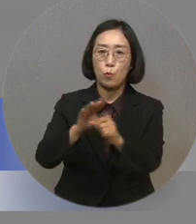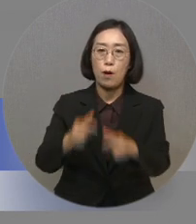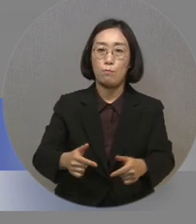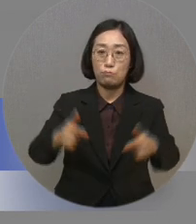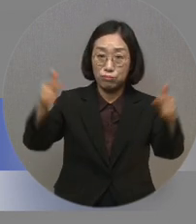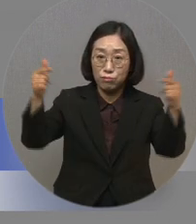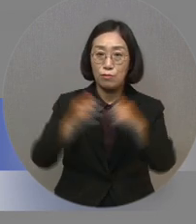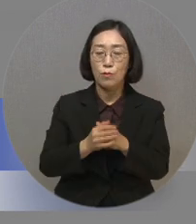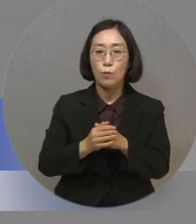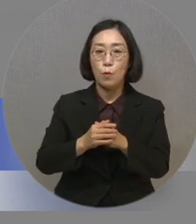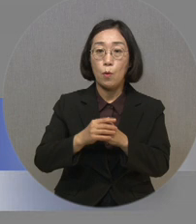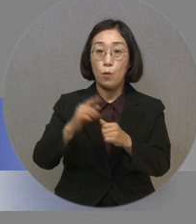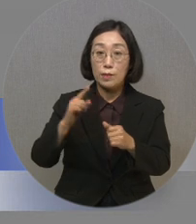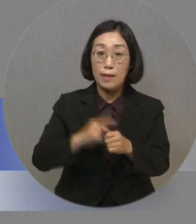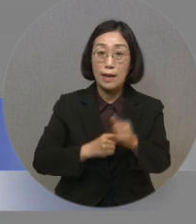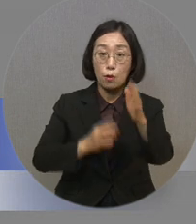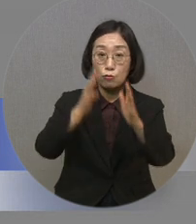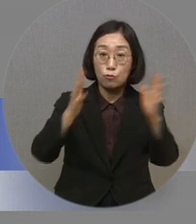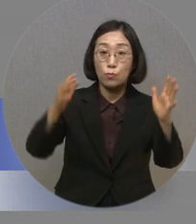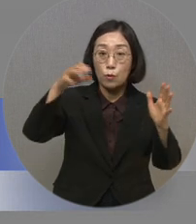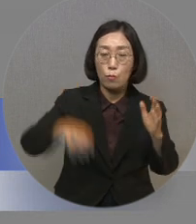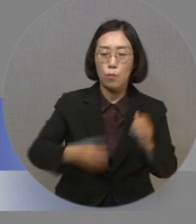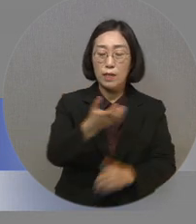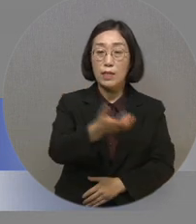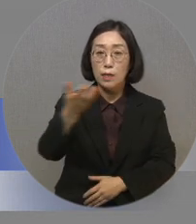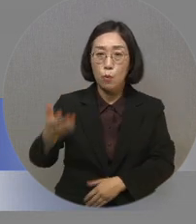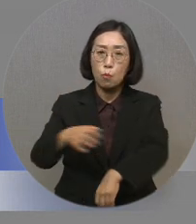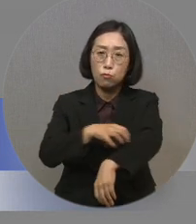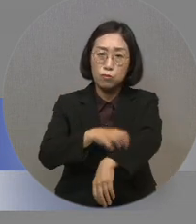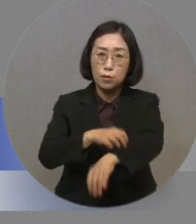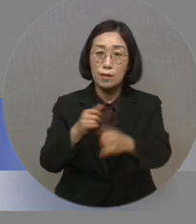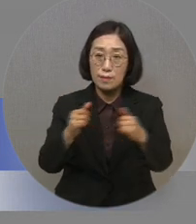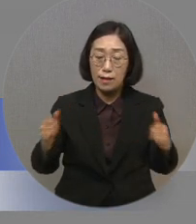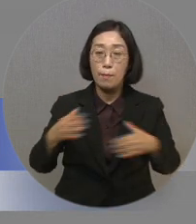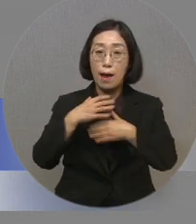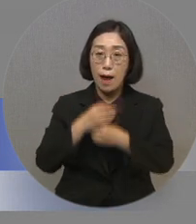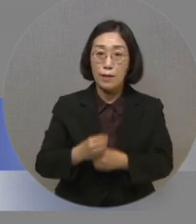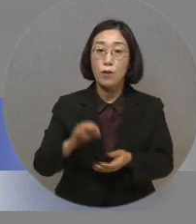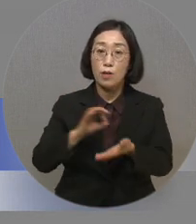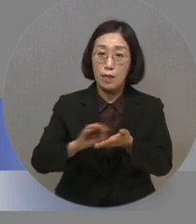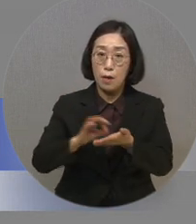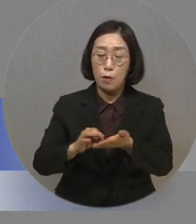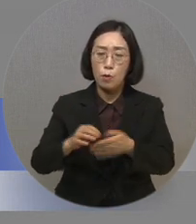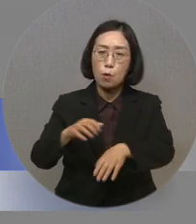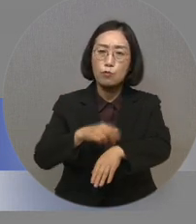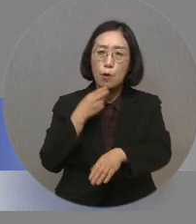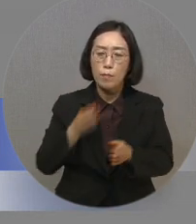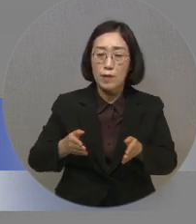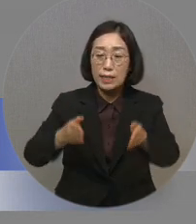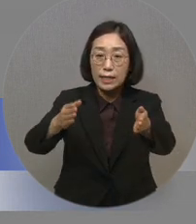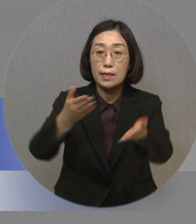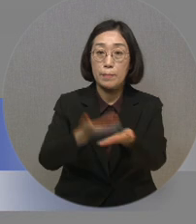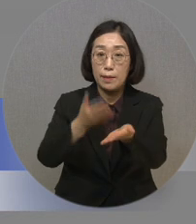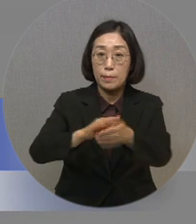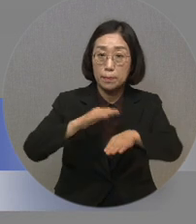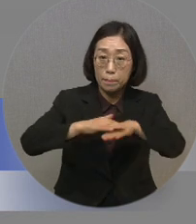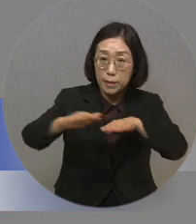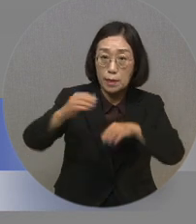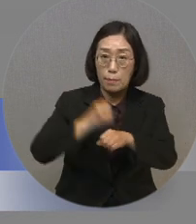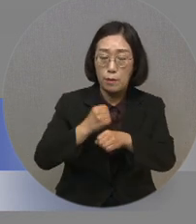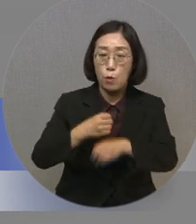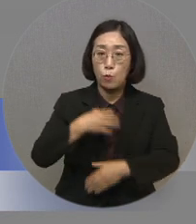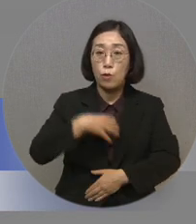또한 국립자연휴양림은 이동약자들이 안전하게 이용할 수 있도록 무장애 산책길을 조성하고 위험